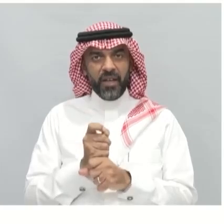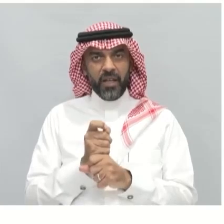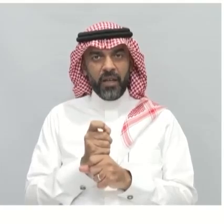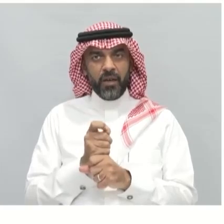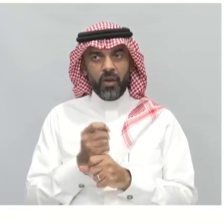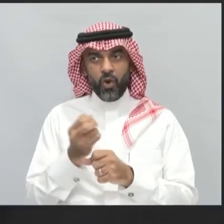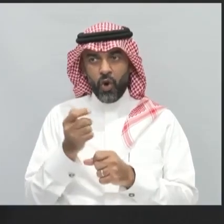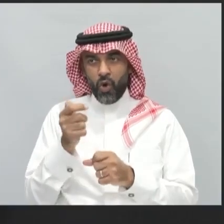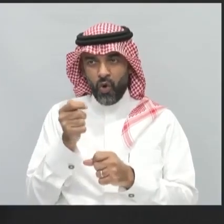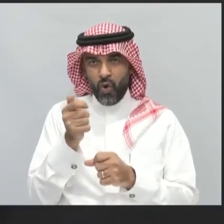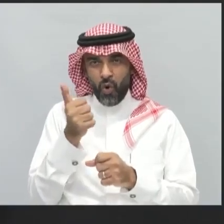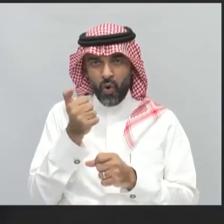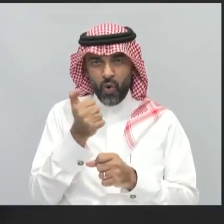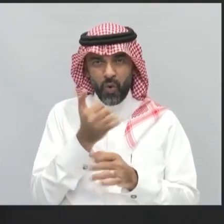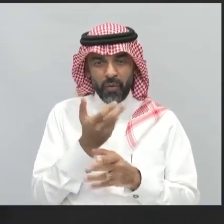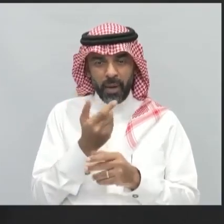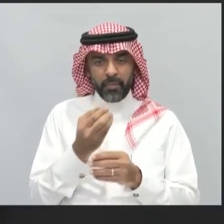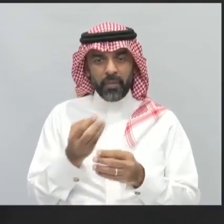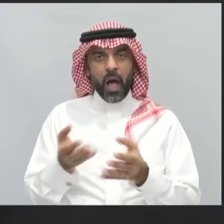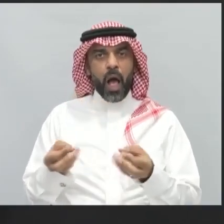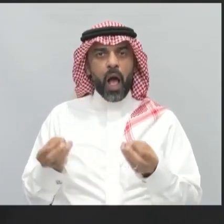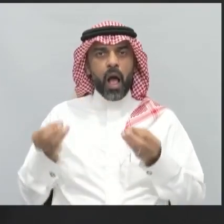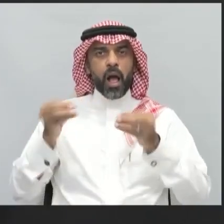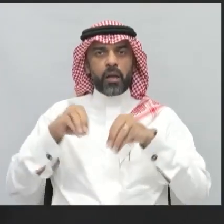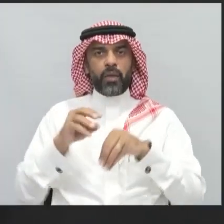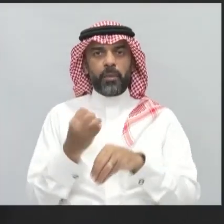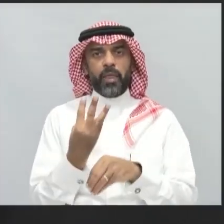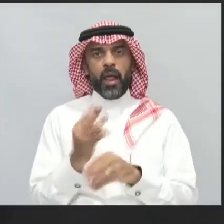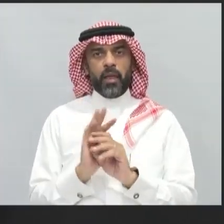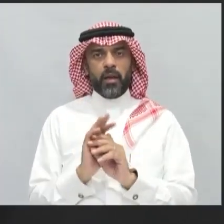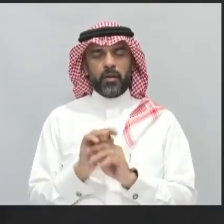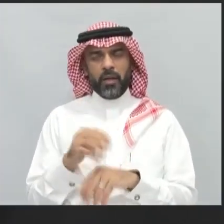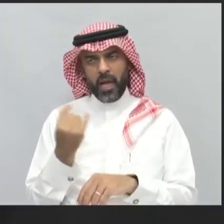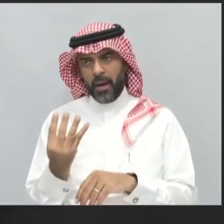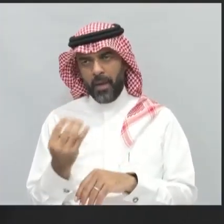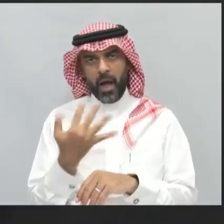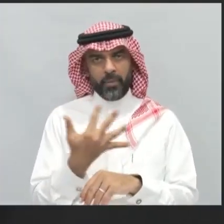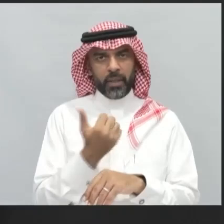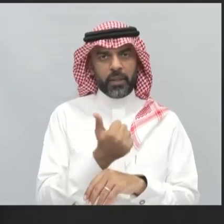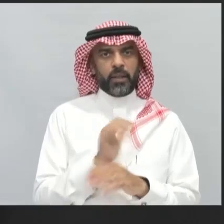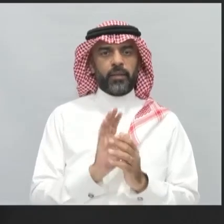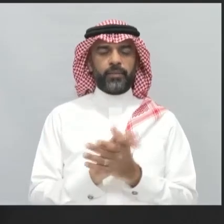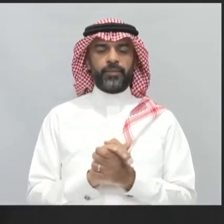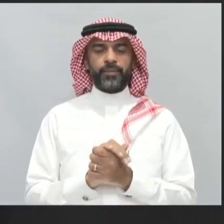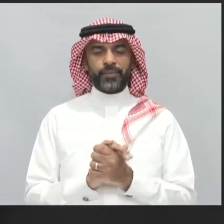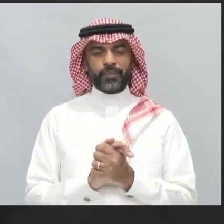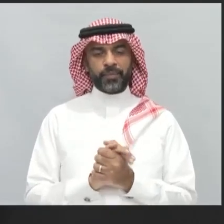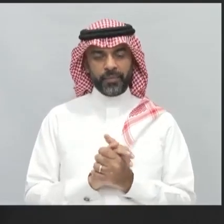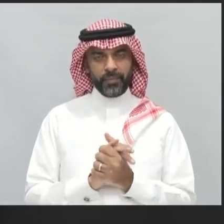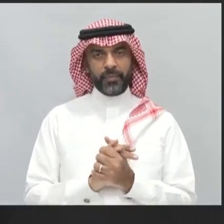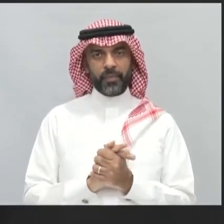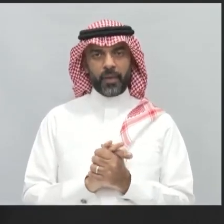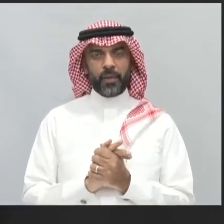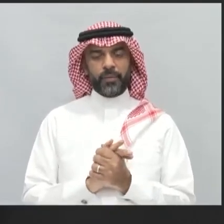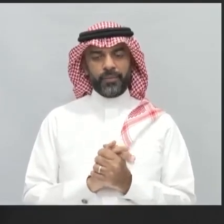عندما يكون الفعل ثلاثي عرفنا بان قاعدته ان نعود الى اصل الفعل فاذا كانت الالف اللينه